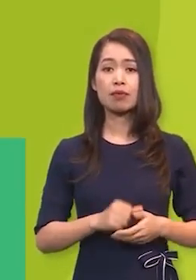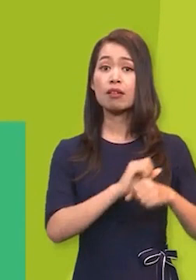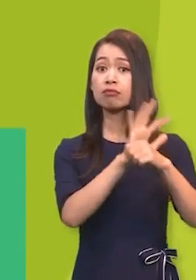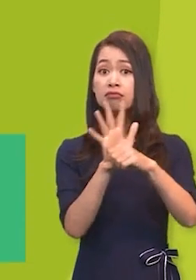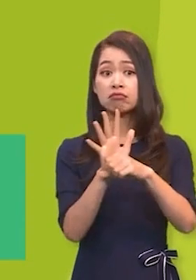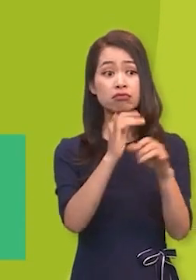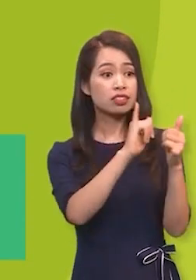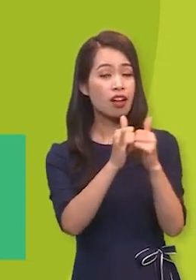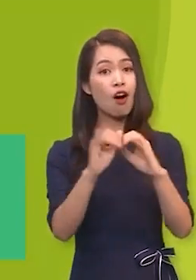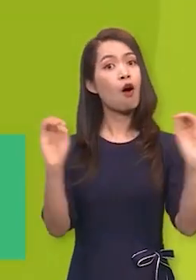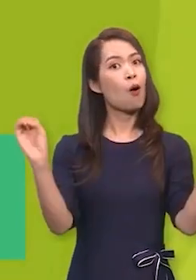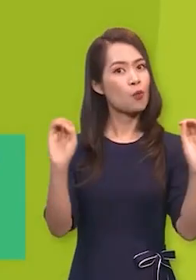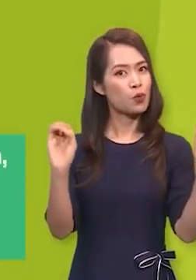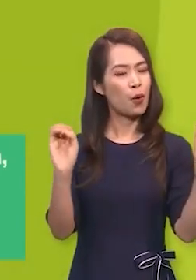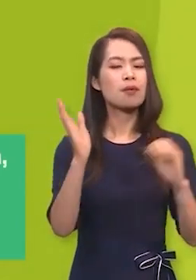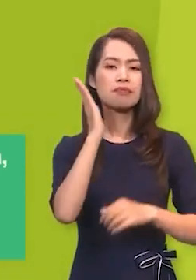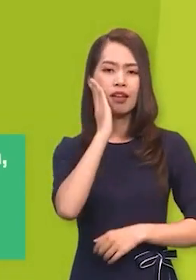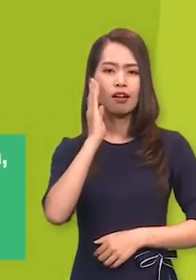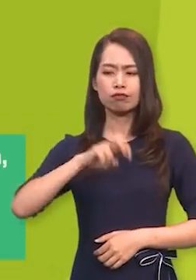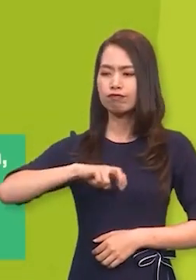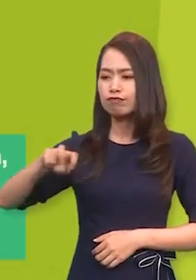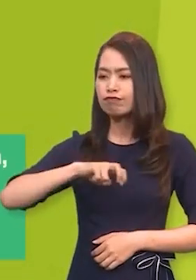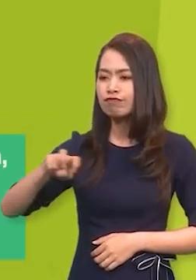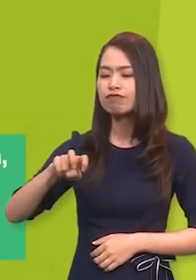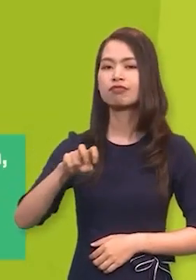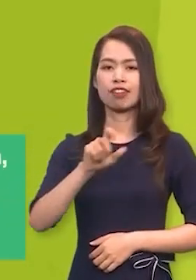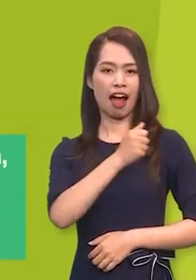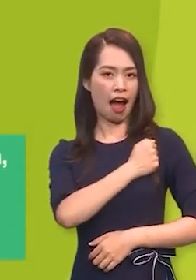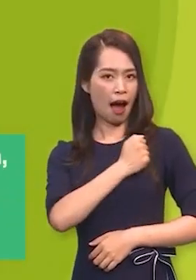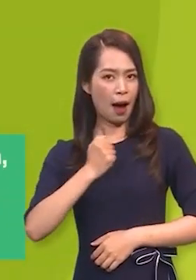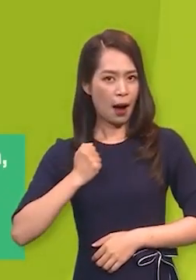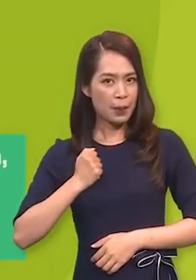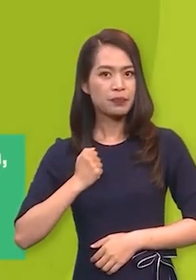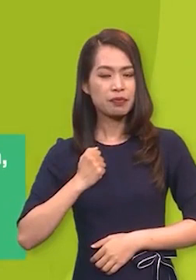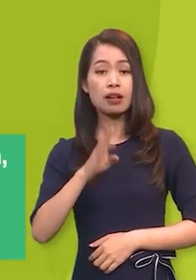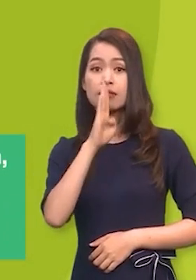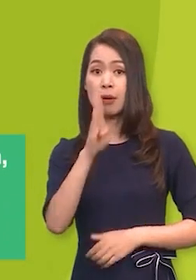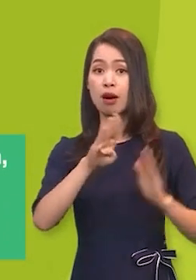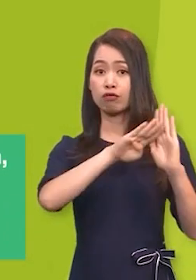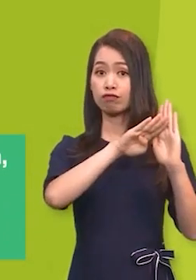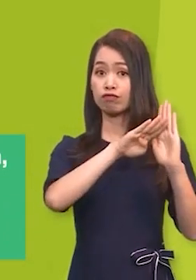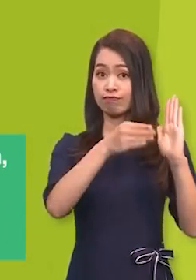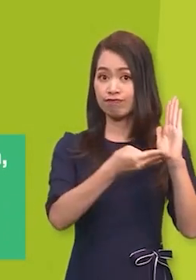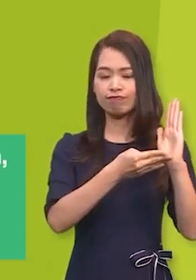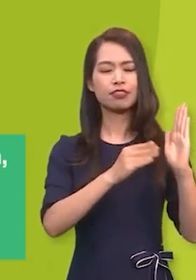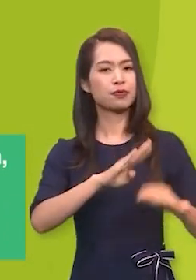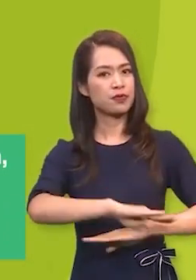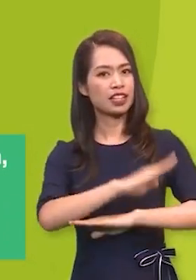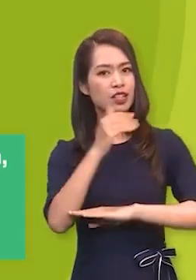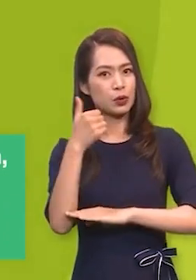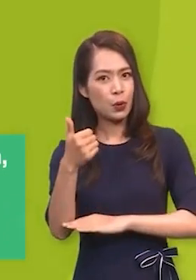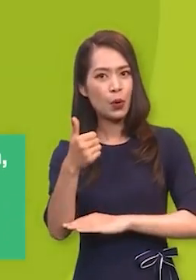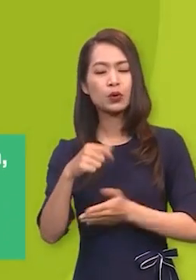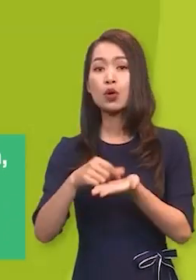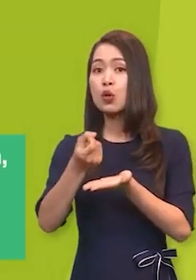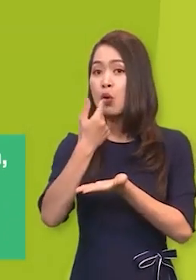Nếu dịch vụ khám thai không bị gián đoạn do dịch bệnh, các bà mẹ cần khám thai định kỳ tại cơ sở y tế để đảm bảo thai phát triển tốt.